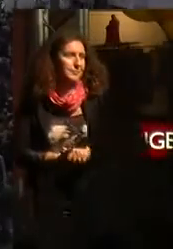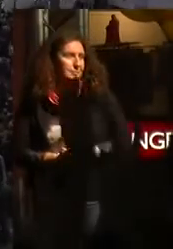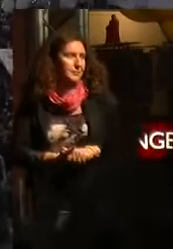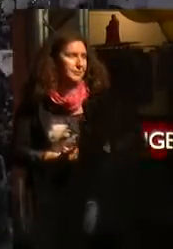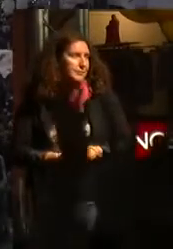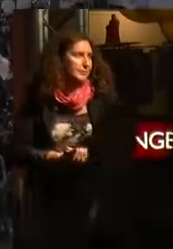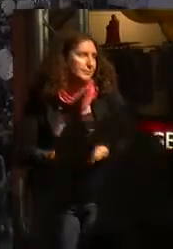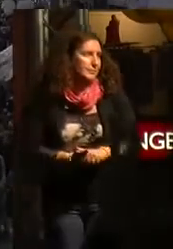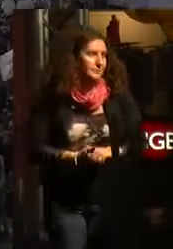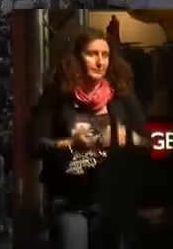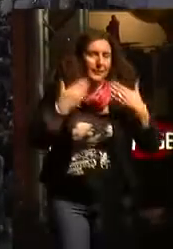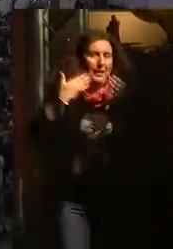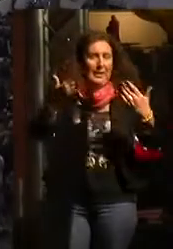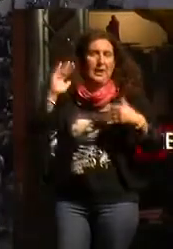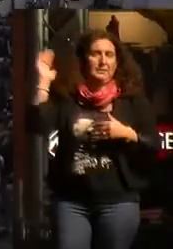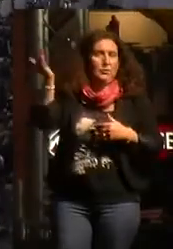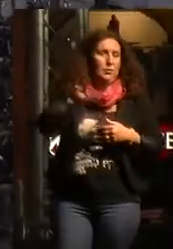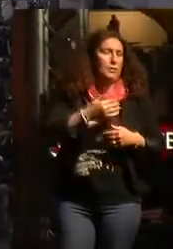Grazie a tutti.